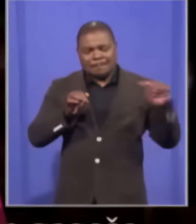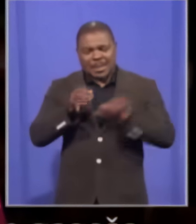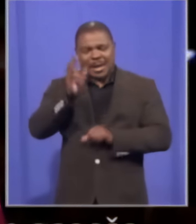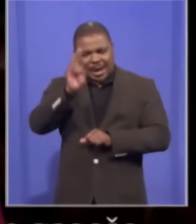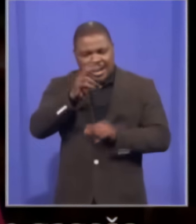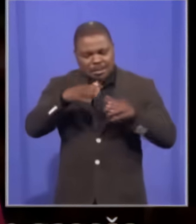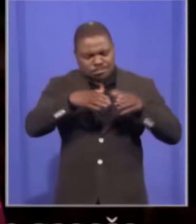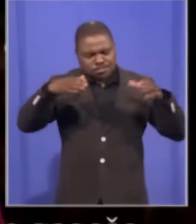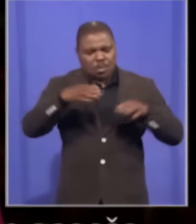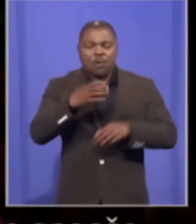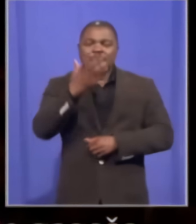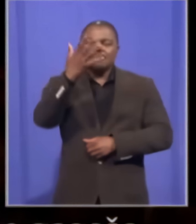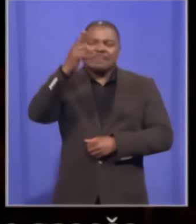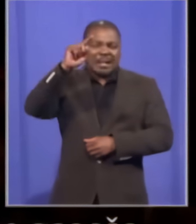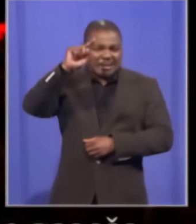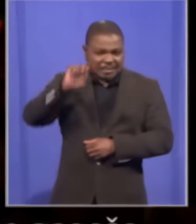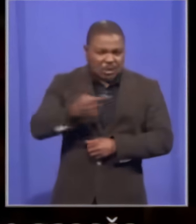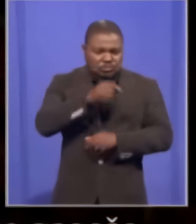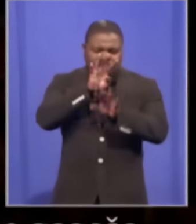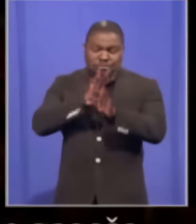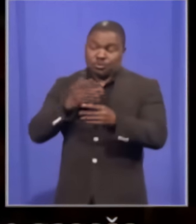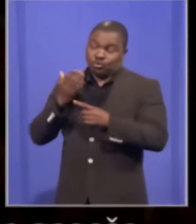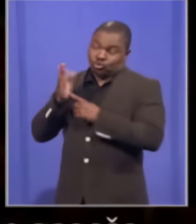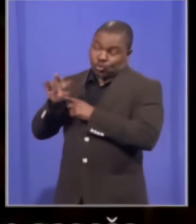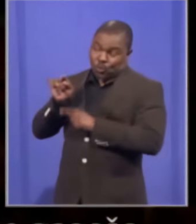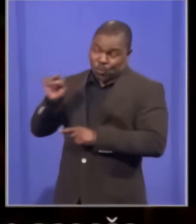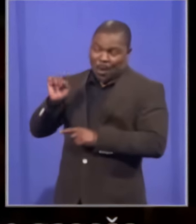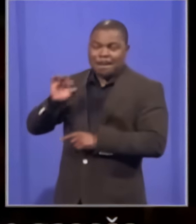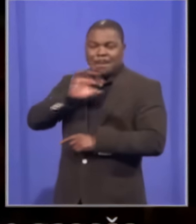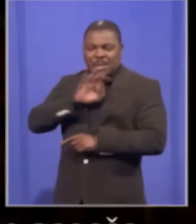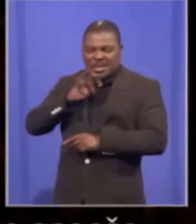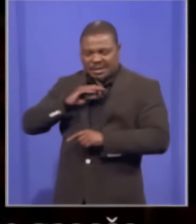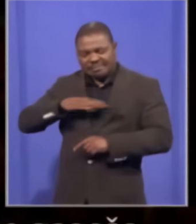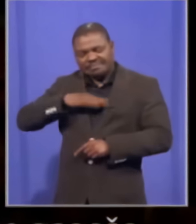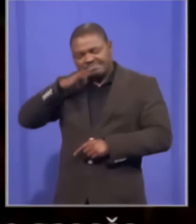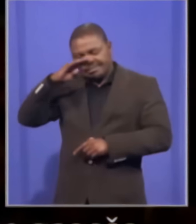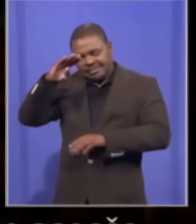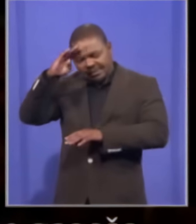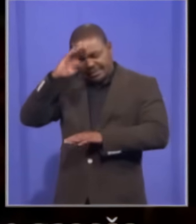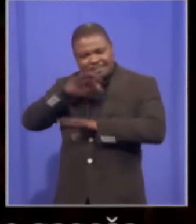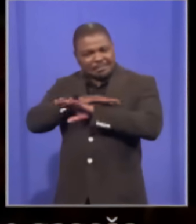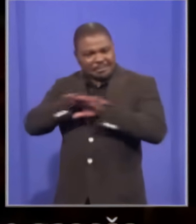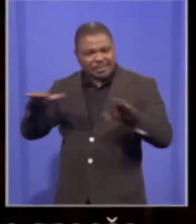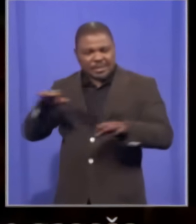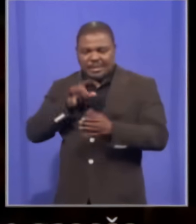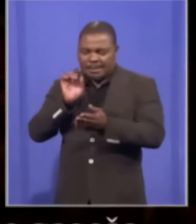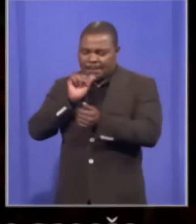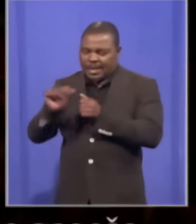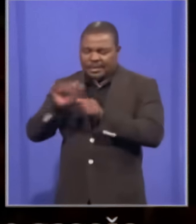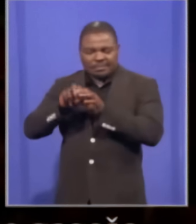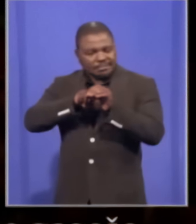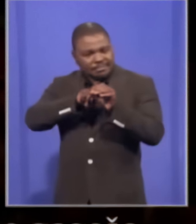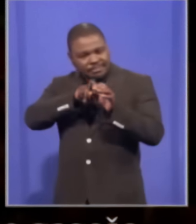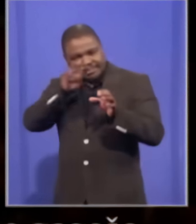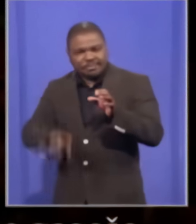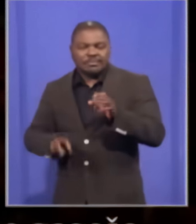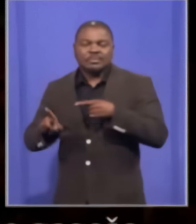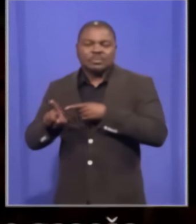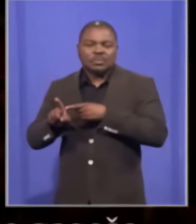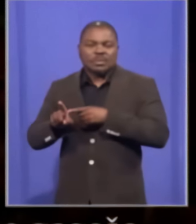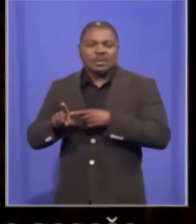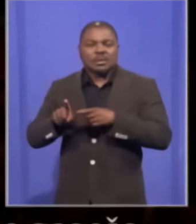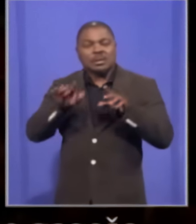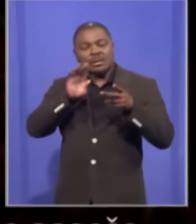kete tše 5 bjale ba bontšhe Ntate Meyara gore bjale gona ba lapile o tshwantše gore a tšwe ka moka difate a di šutelele bao